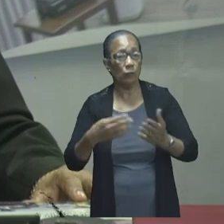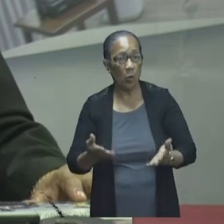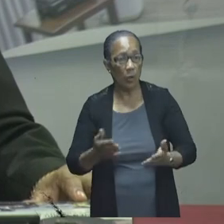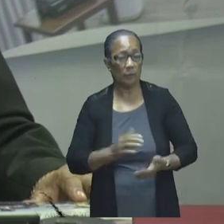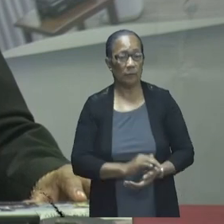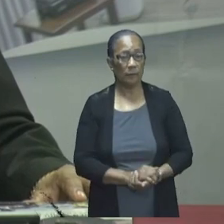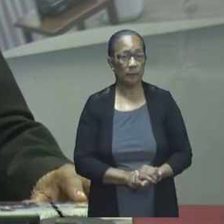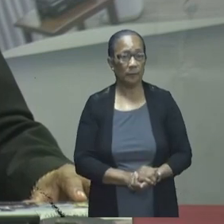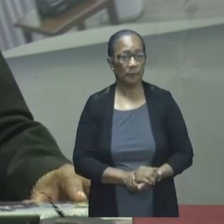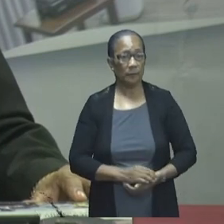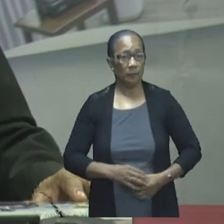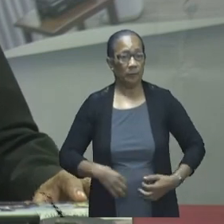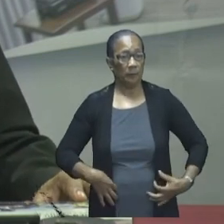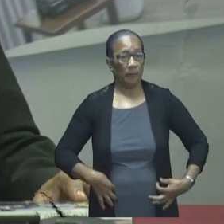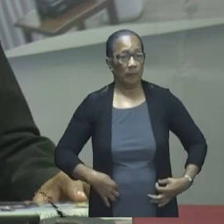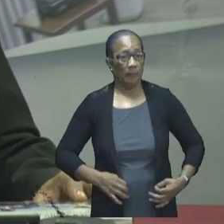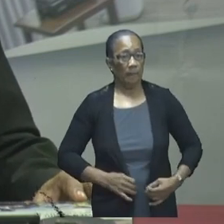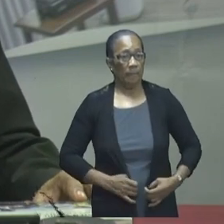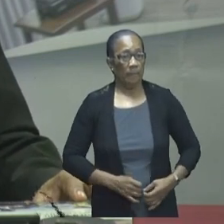vormen